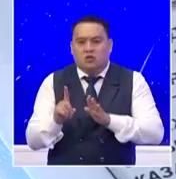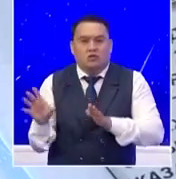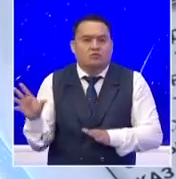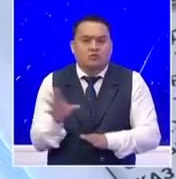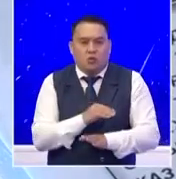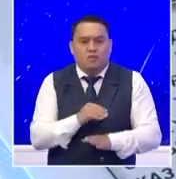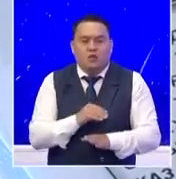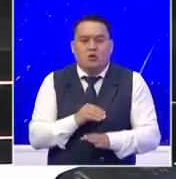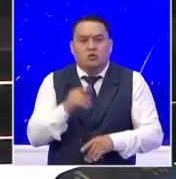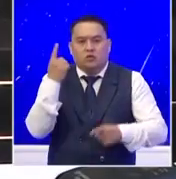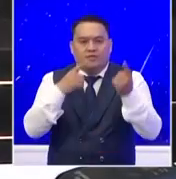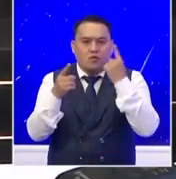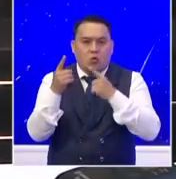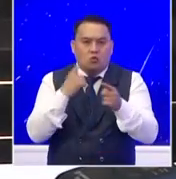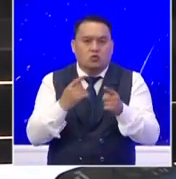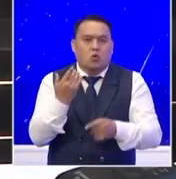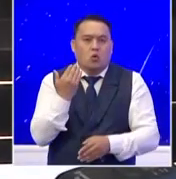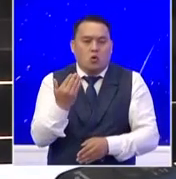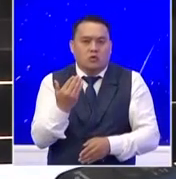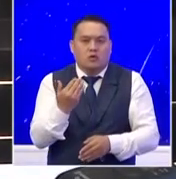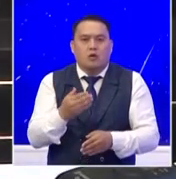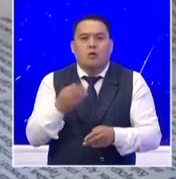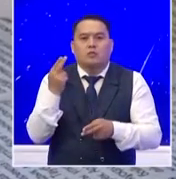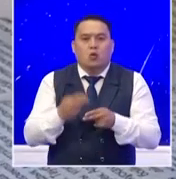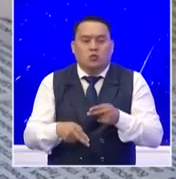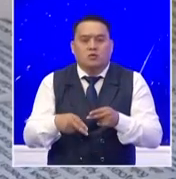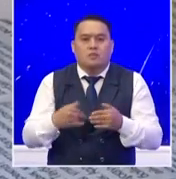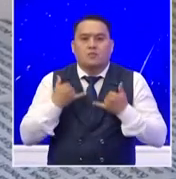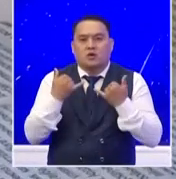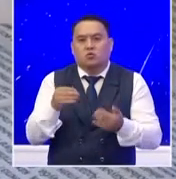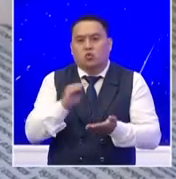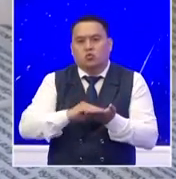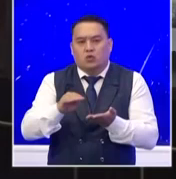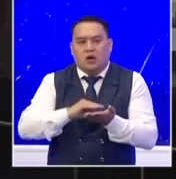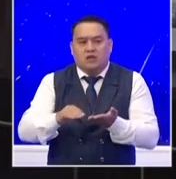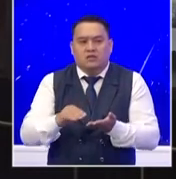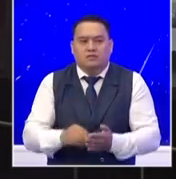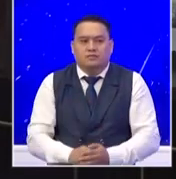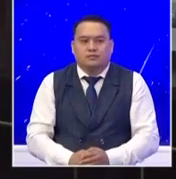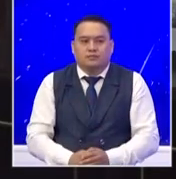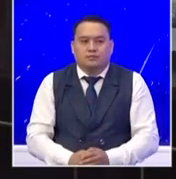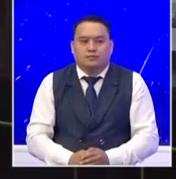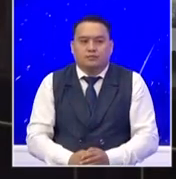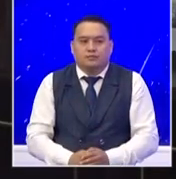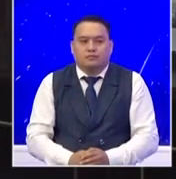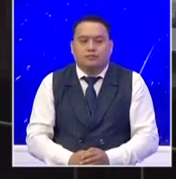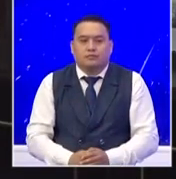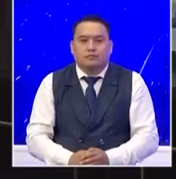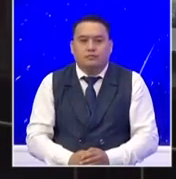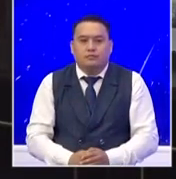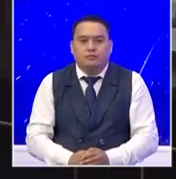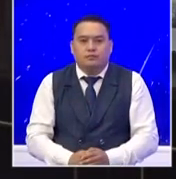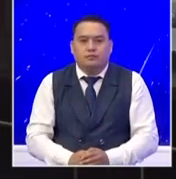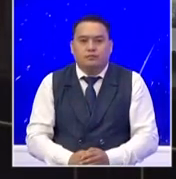И будучи близок к творчеству, Гаис Эгембердеев в послевоенные годы решил посвятить себя журналистике. Я оказался в